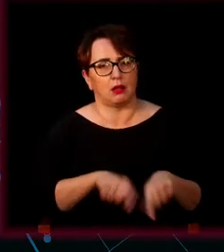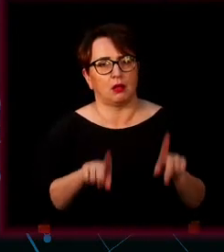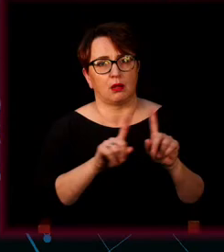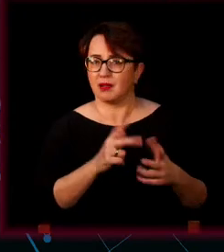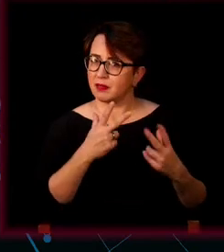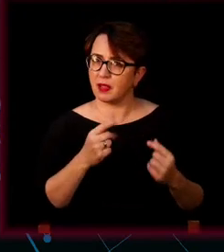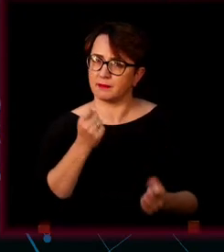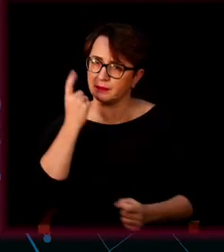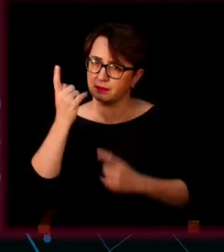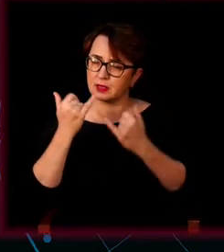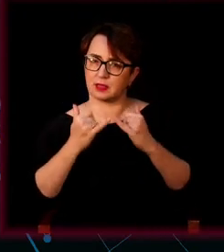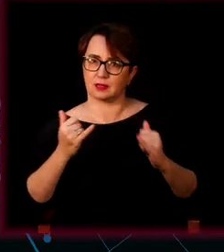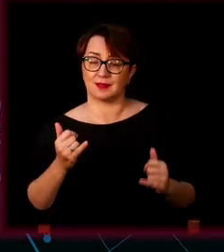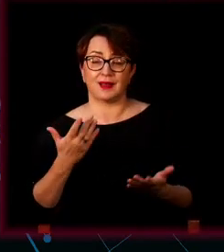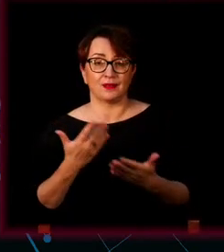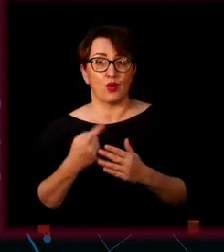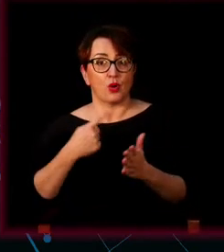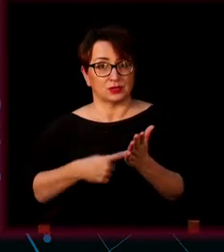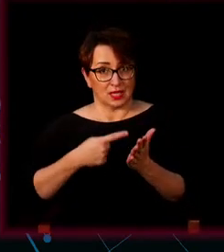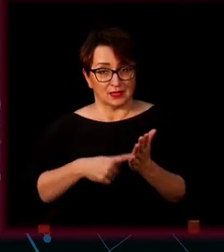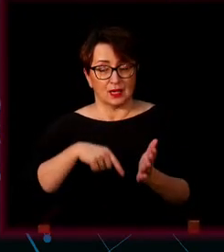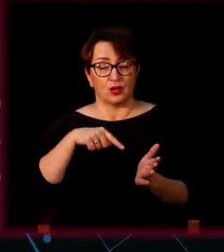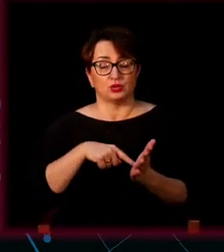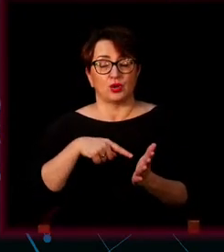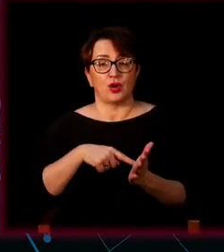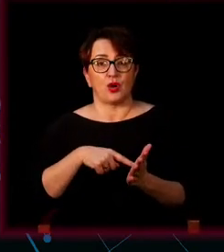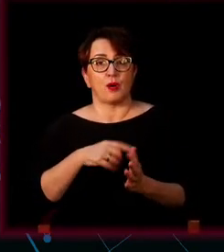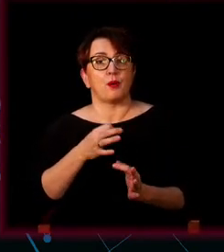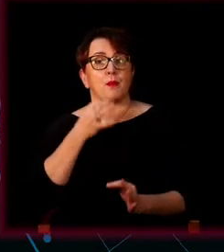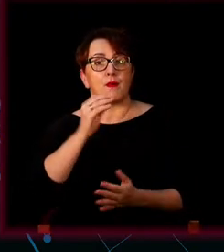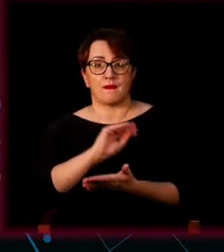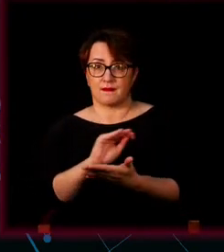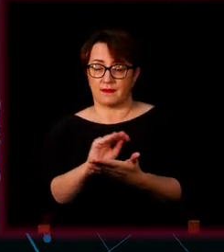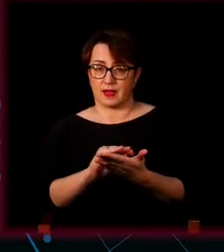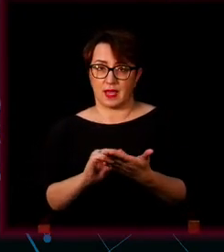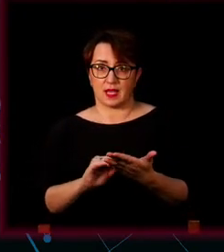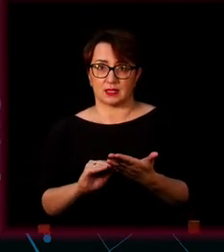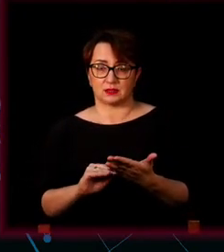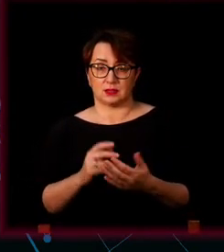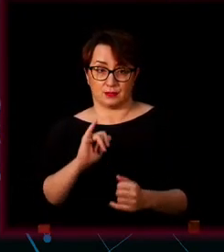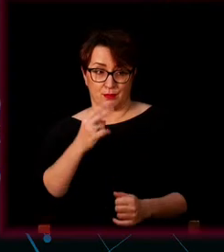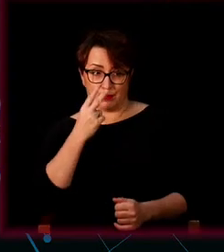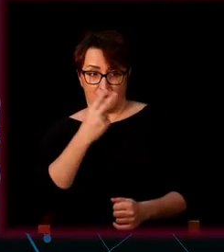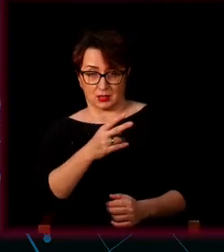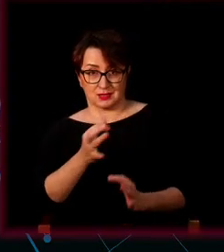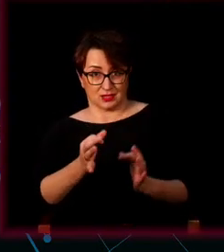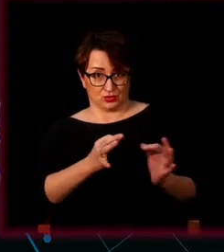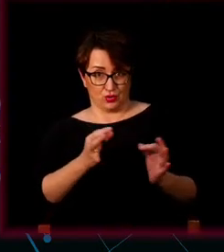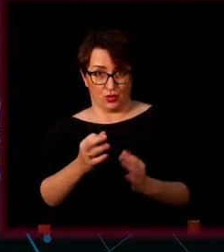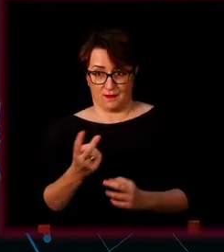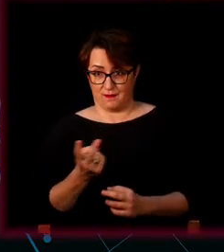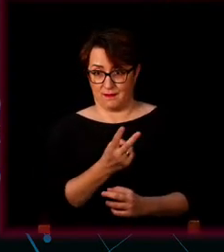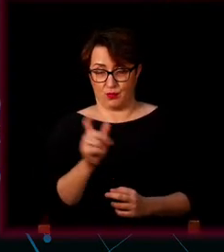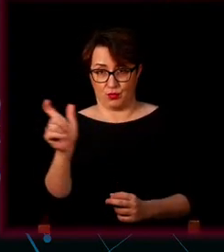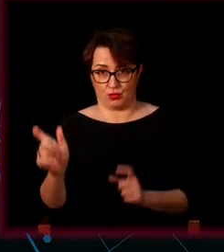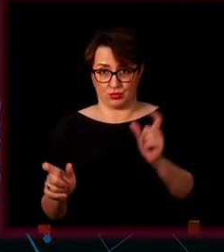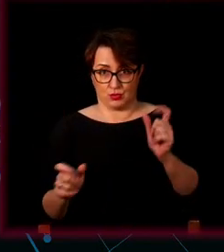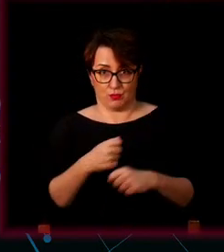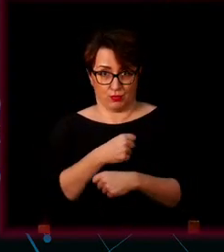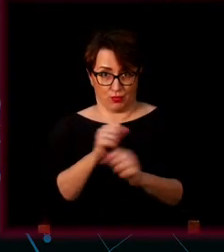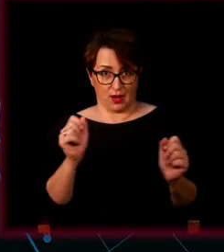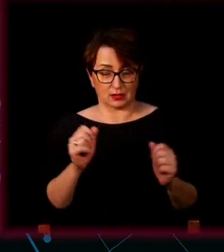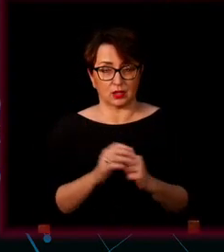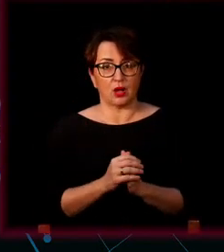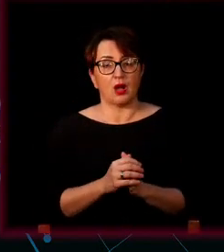wpadać. Więc ostatecznie jest to też powieść, patrząc na historię tej dwójki postaci, również o